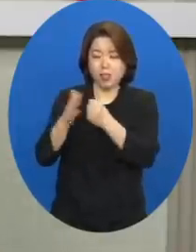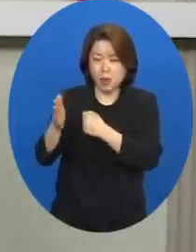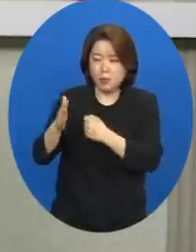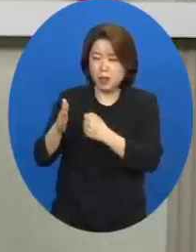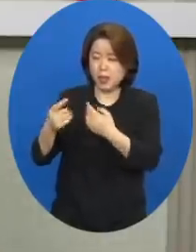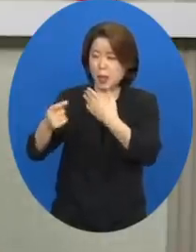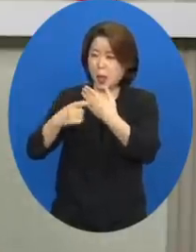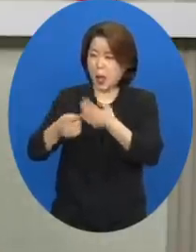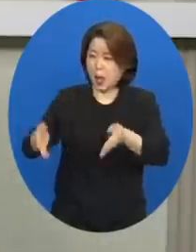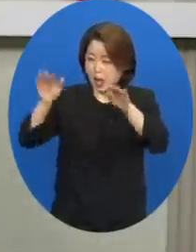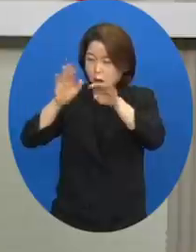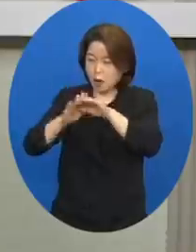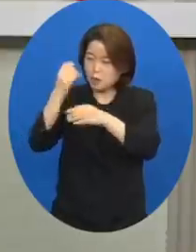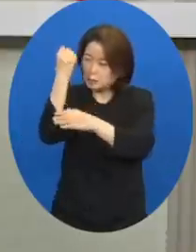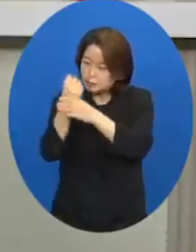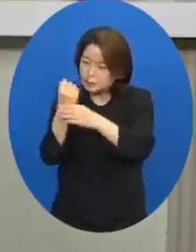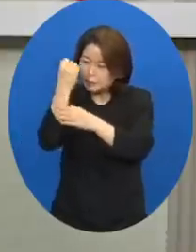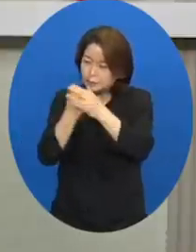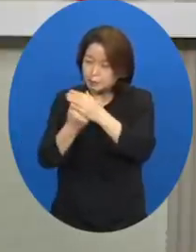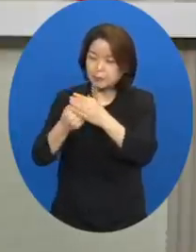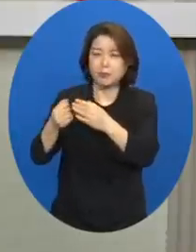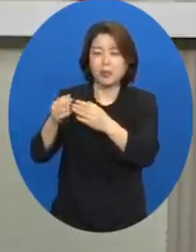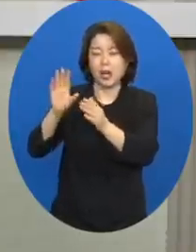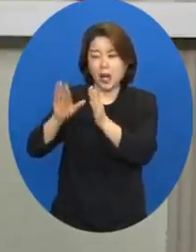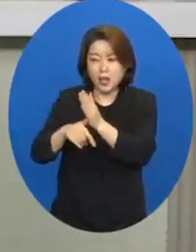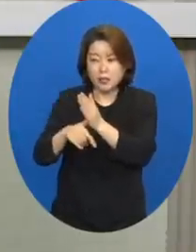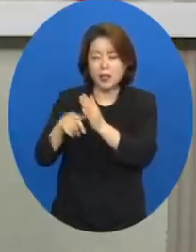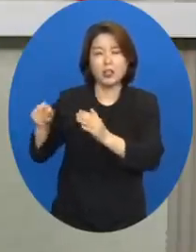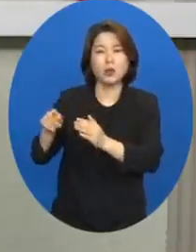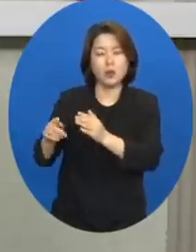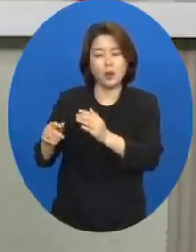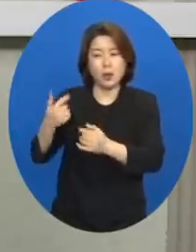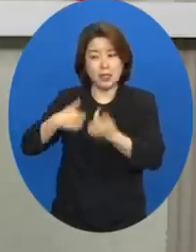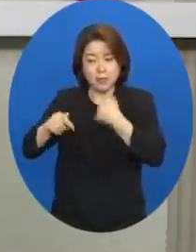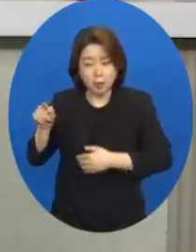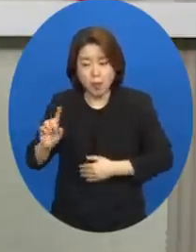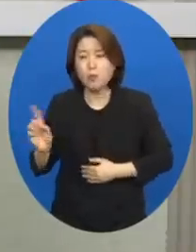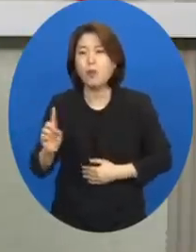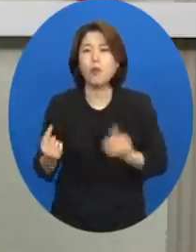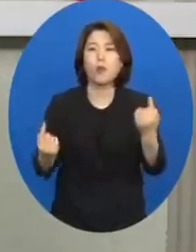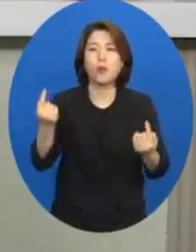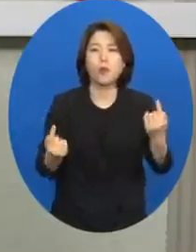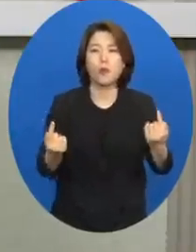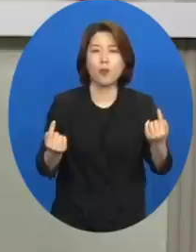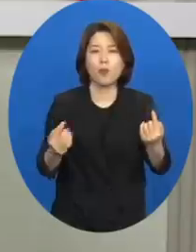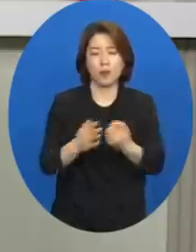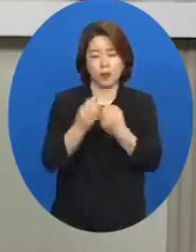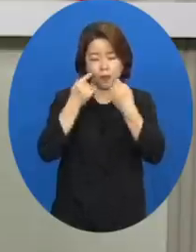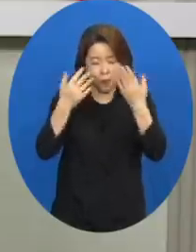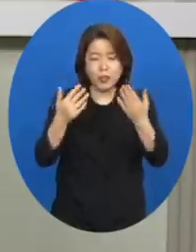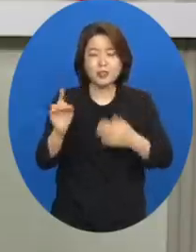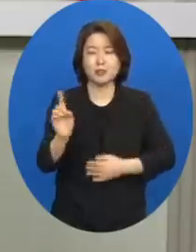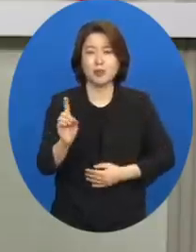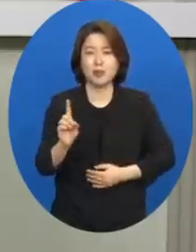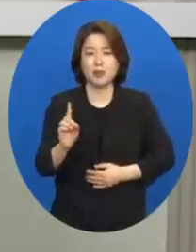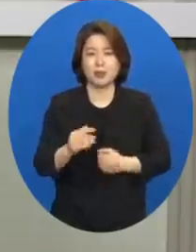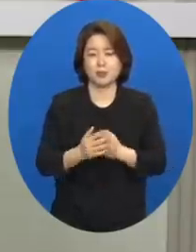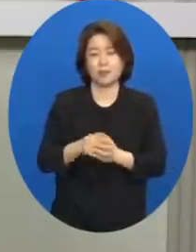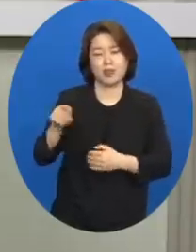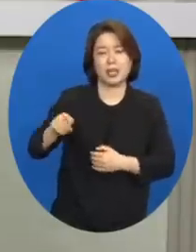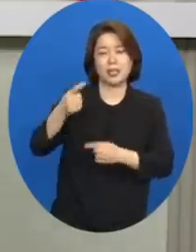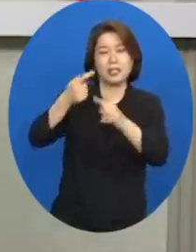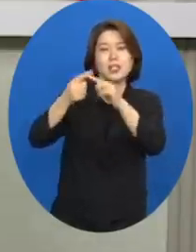예배당 일 때 주님의 기뻐하시고 있는가 너무나 명화 가지요 이 예배당은 많이